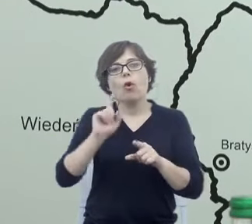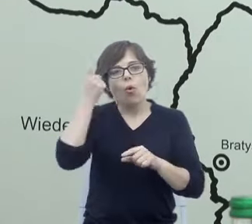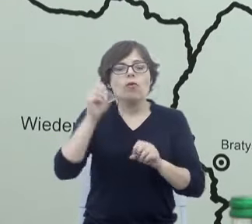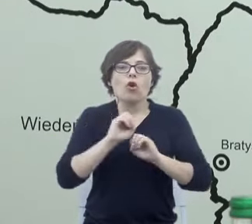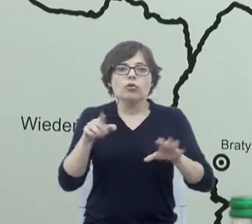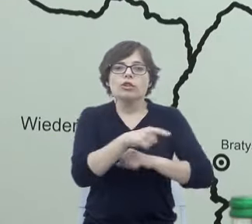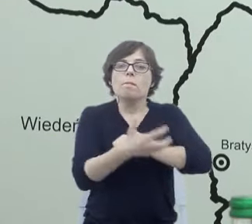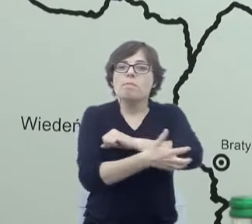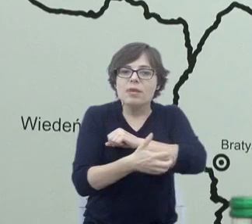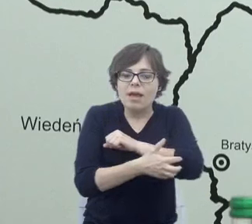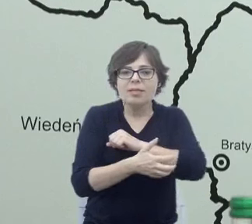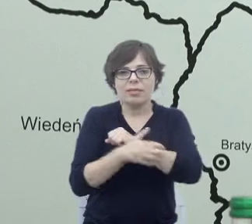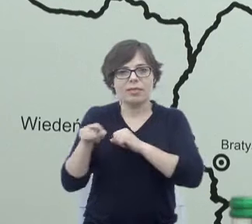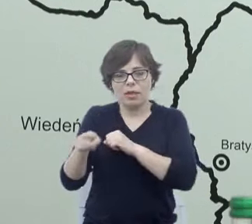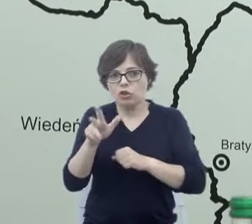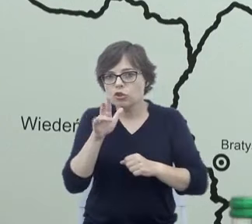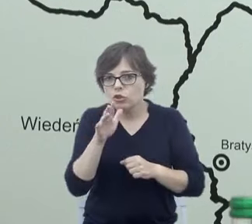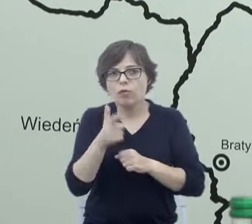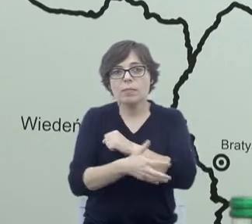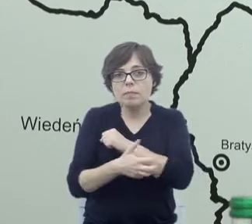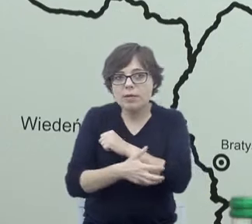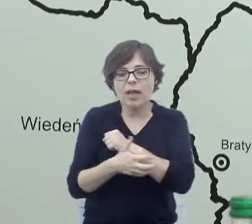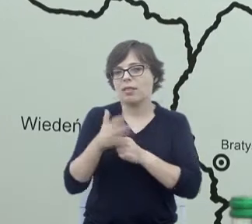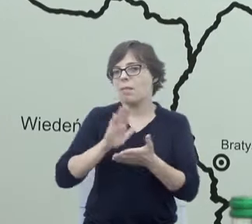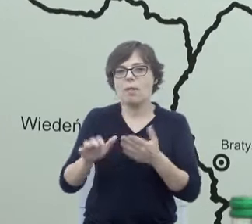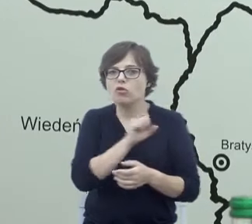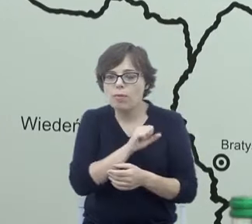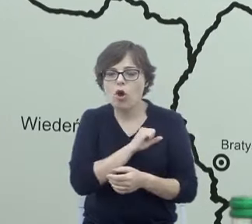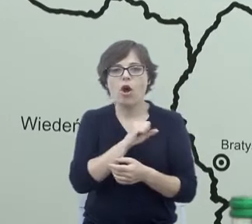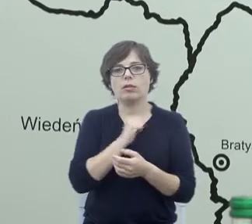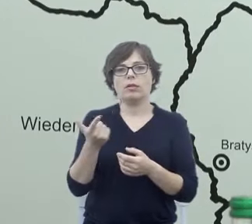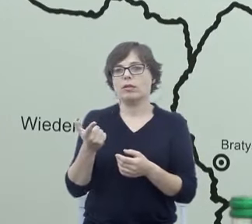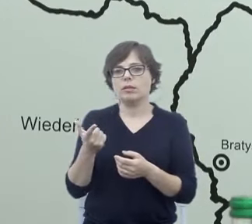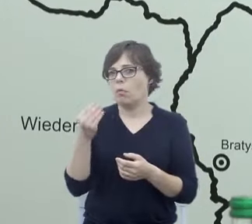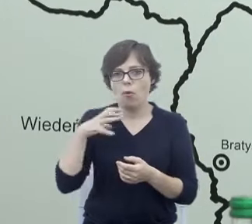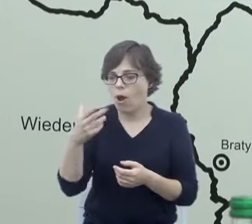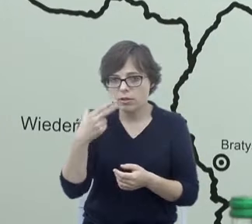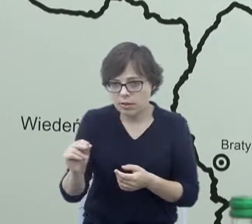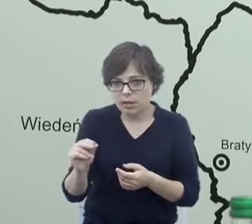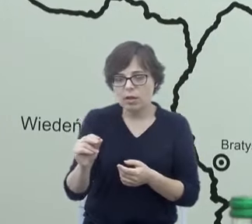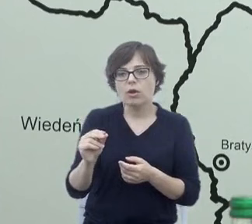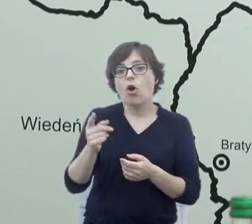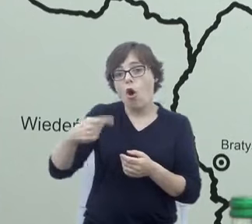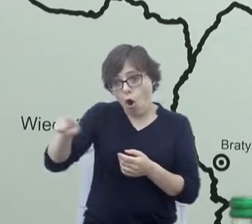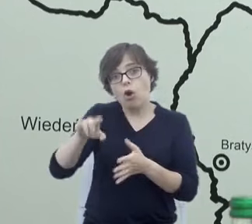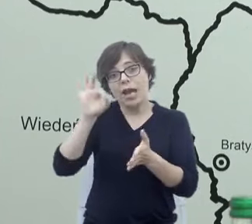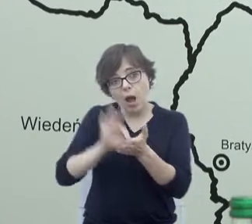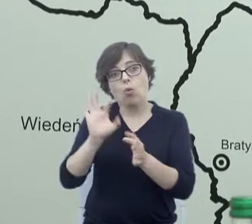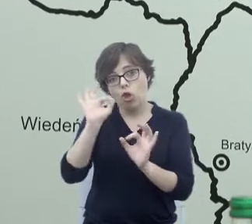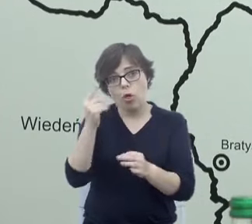te warstwy no, niższe żydowskie, niezamożne, bezrobotni, no, oni nie bardzo dobrze wspominali tą